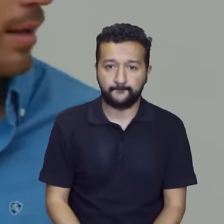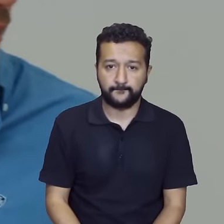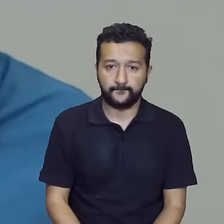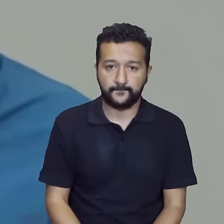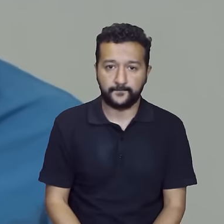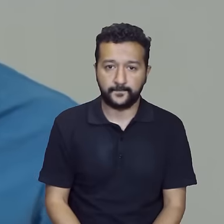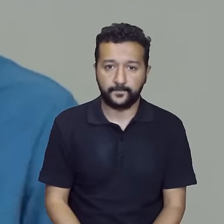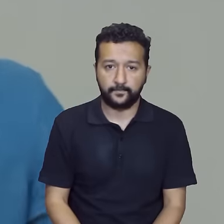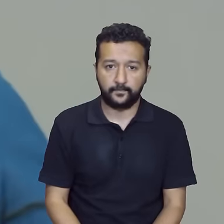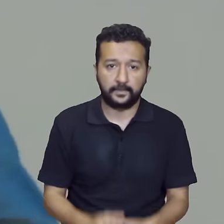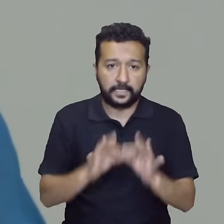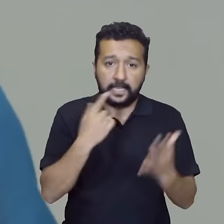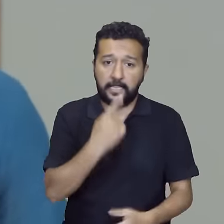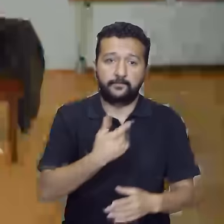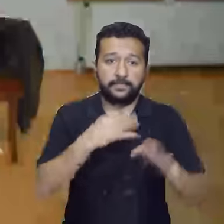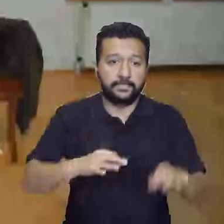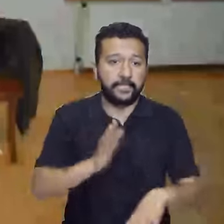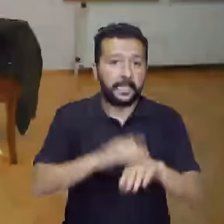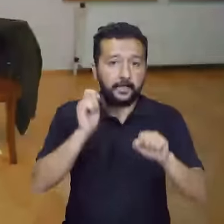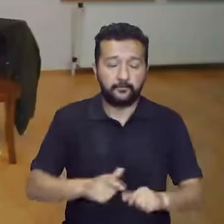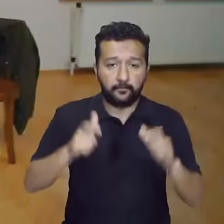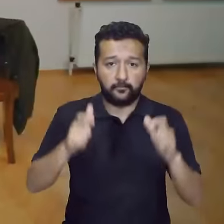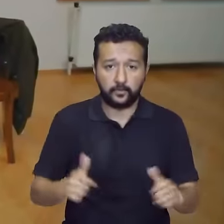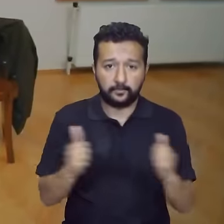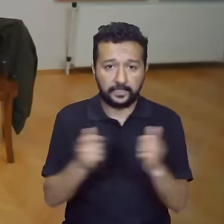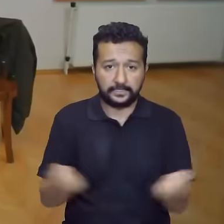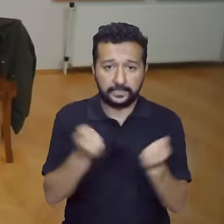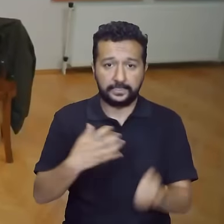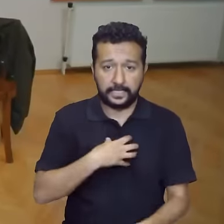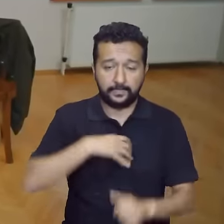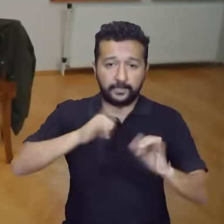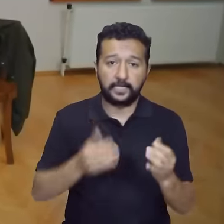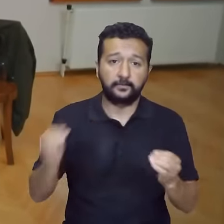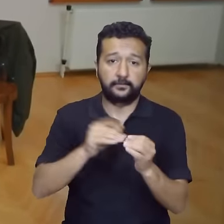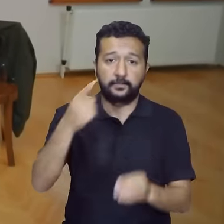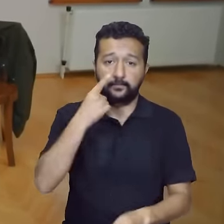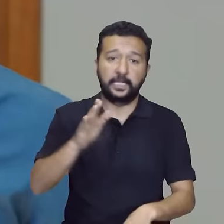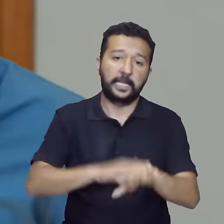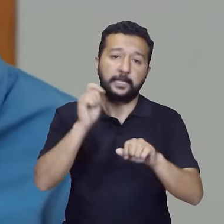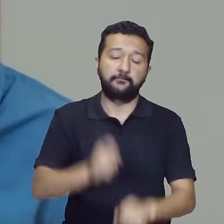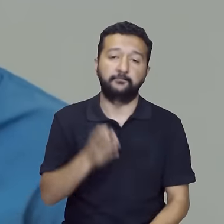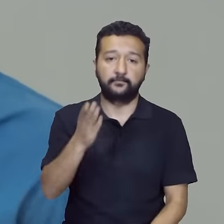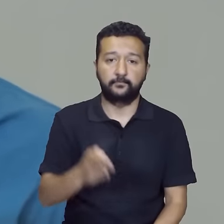çıktı. Ne dedim ki ben şimdi? Ya burada birlikte çalışalım diye kendimi paralıyorum, senin şu yaptığına bak.